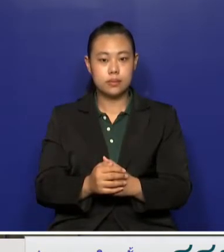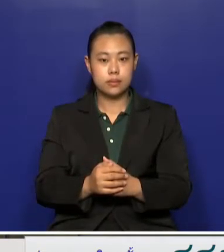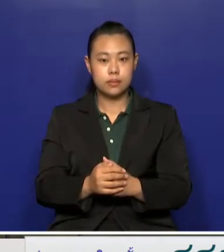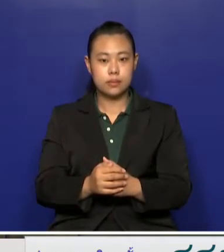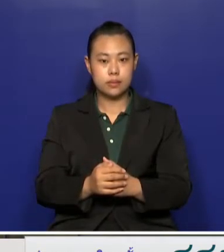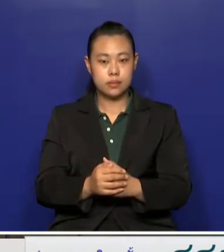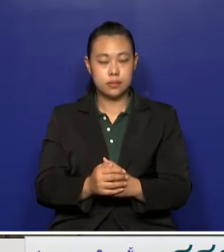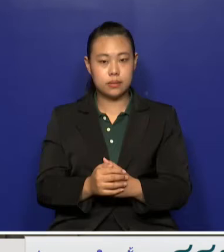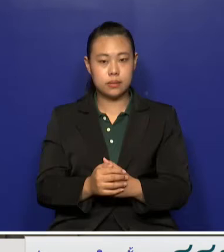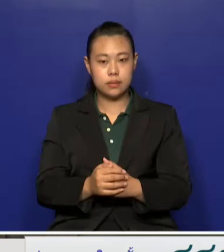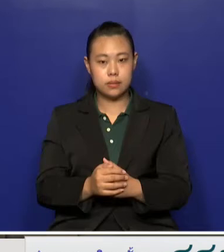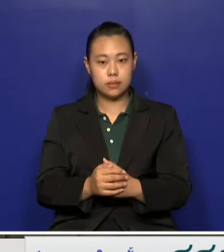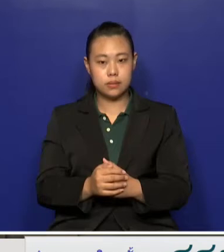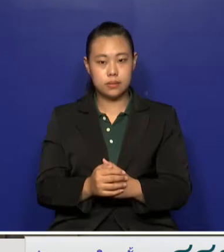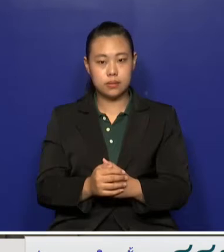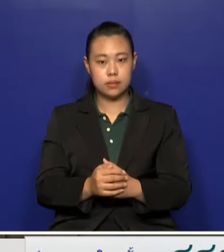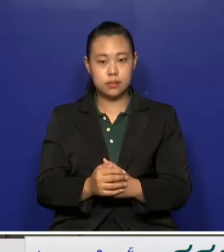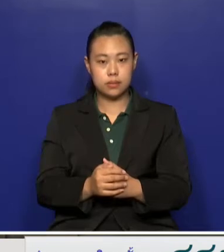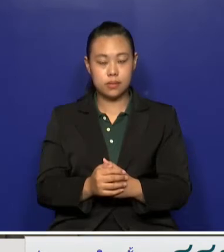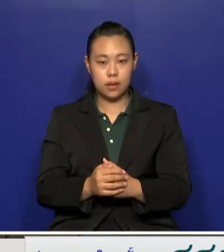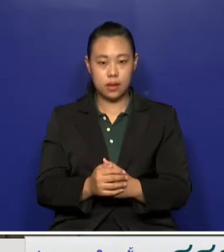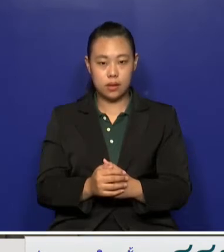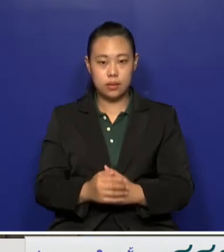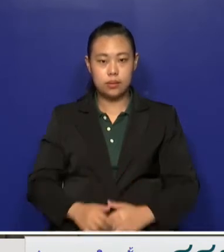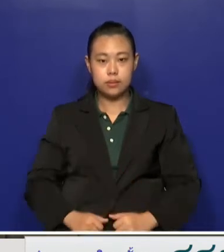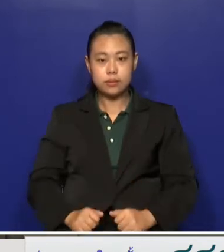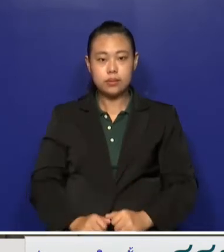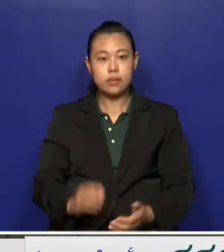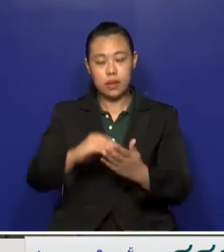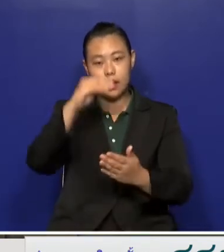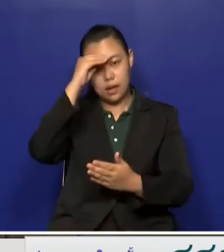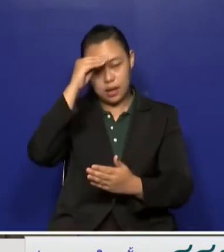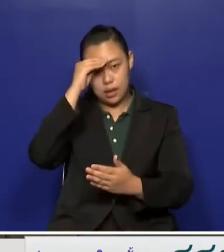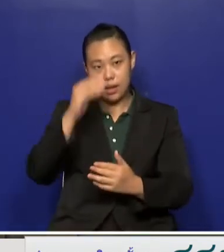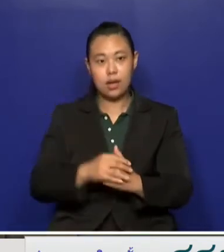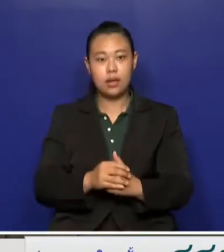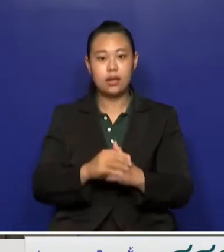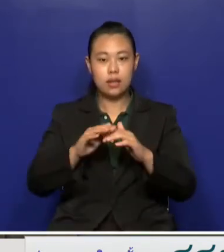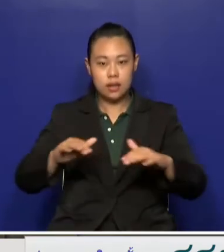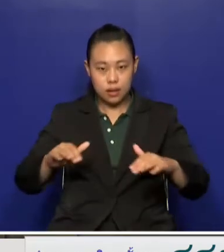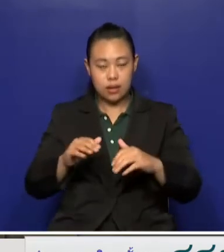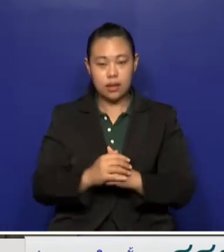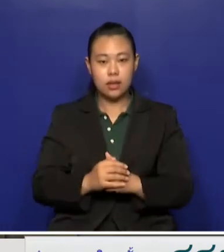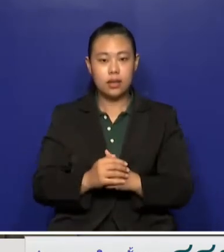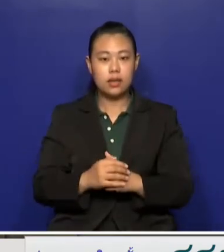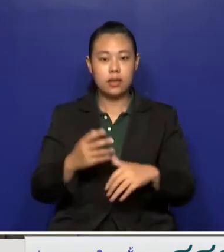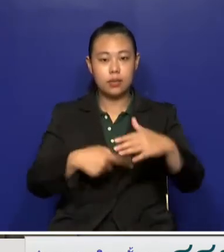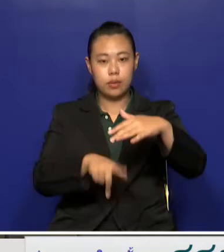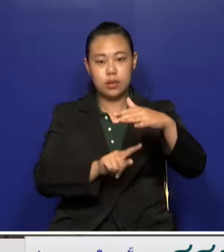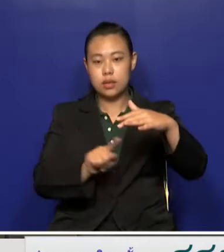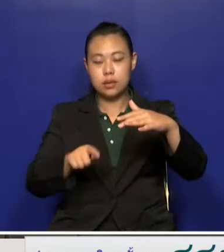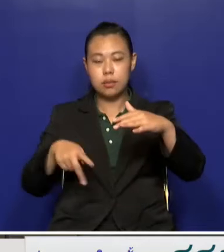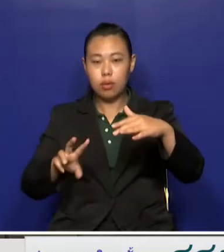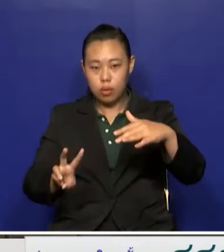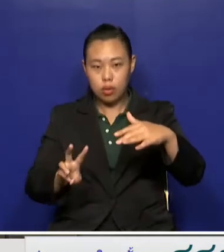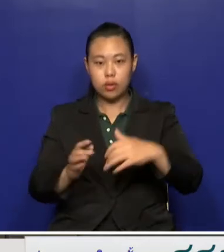ท่านบอกว่าการศึกษาดูแลการศึกษาตั้งแต่เด็กระดับปฐมวัยผมเห็นว่าถ้